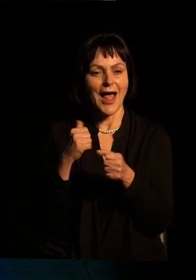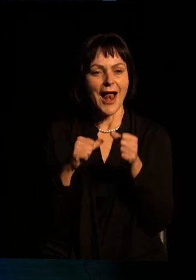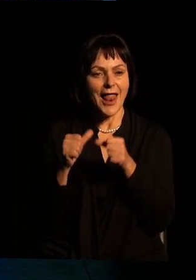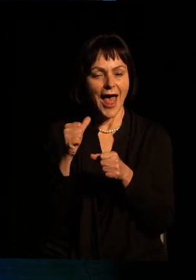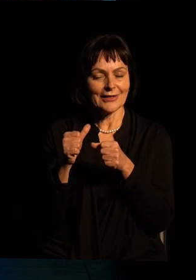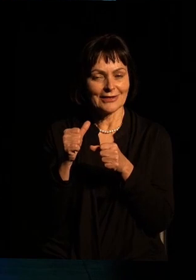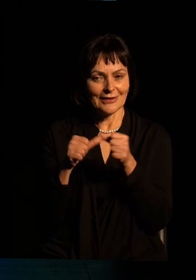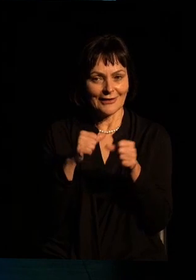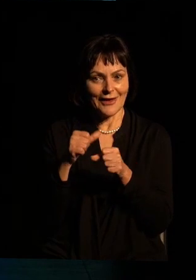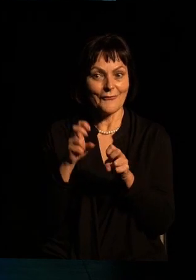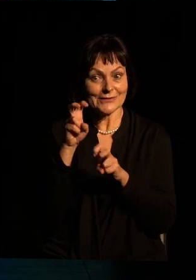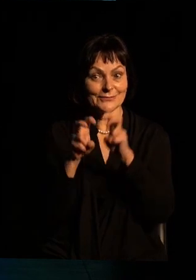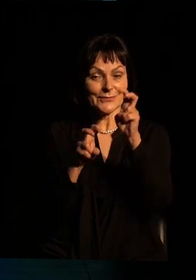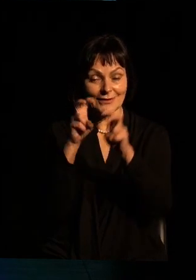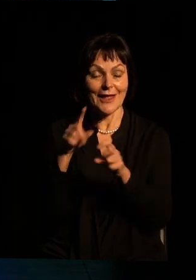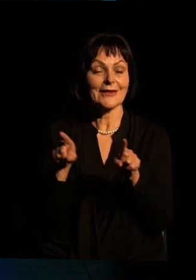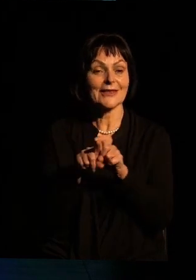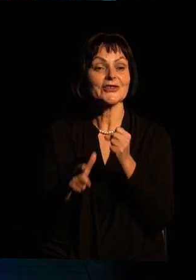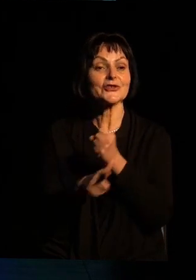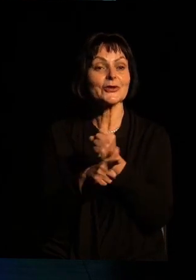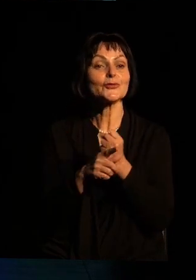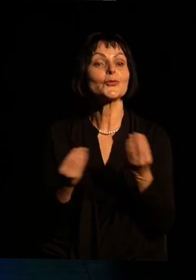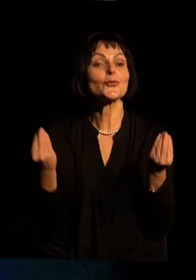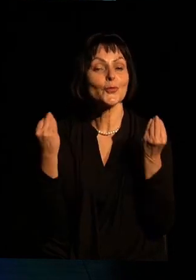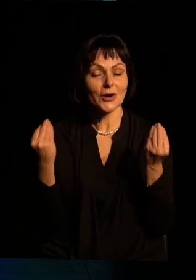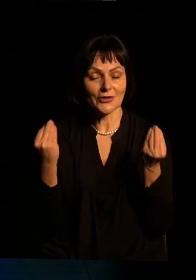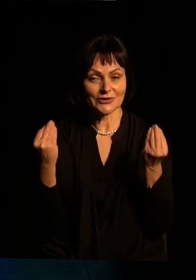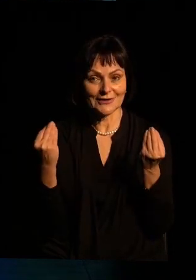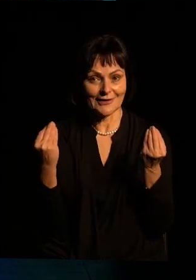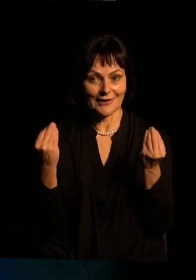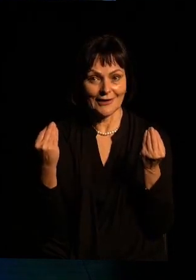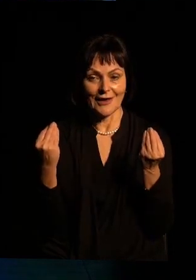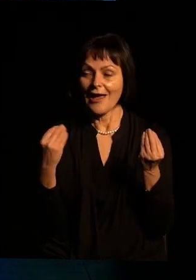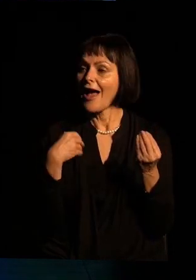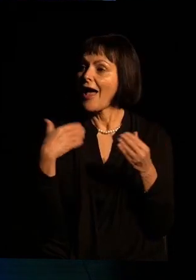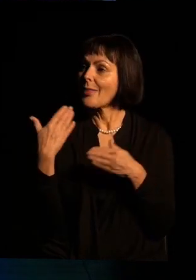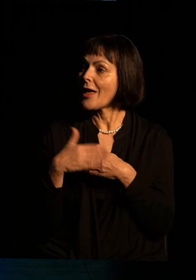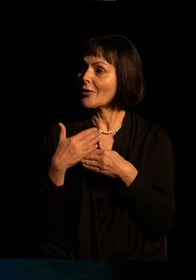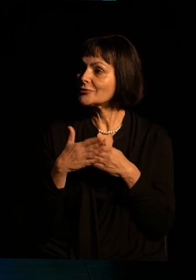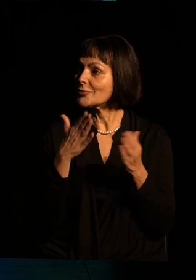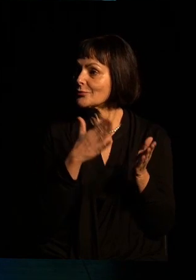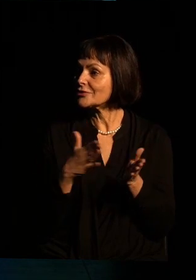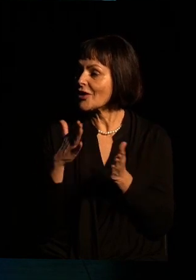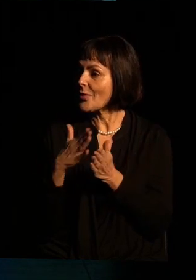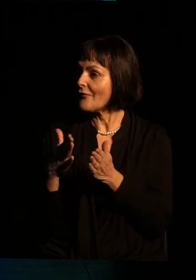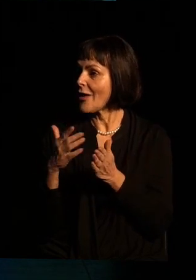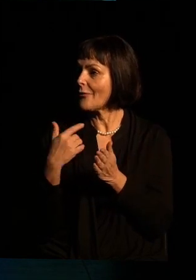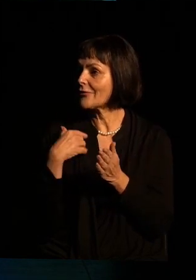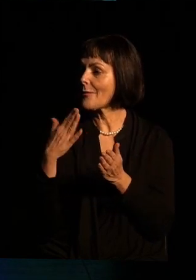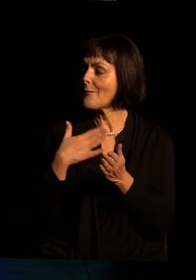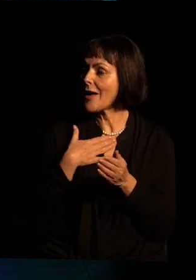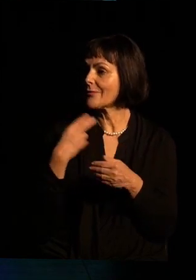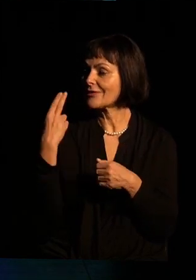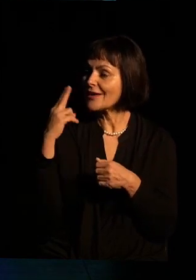lat wspinania i również 70. urodziny, a jeszcze tak na końcu taki performance mały przygotowaliśmy, także mam nadzieję, że to